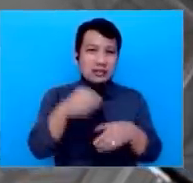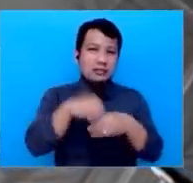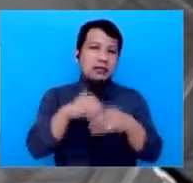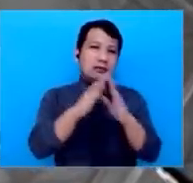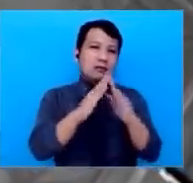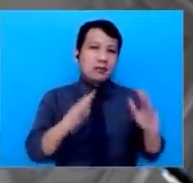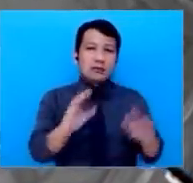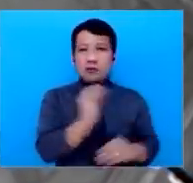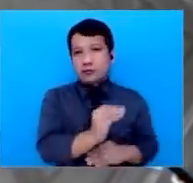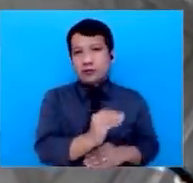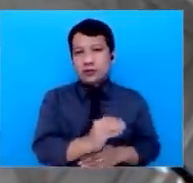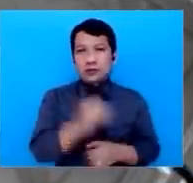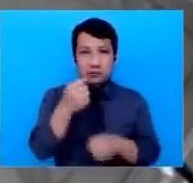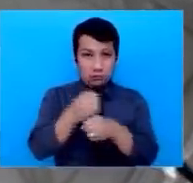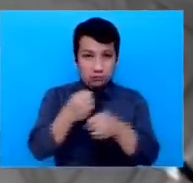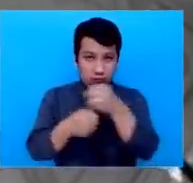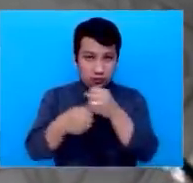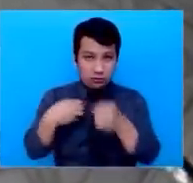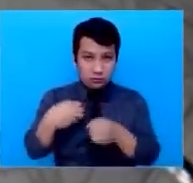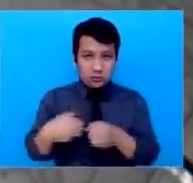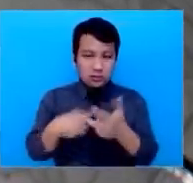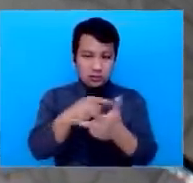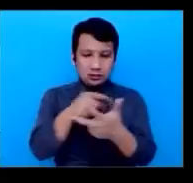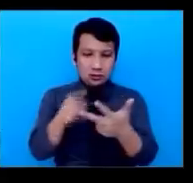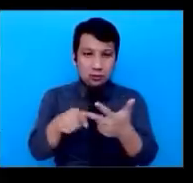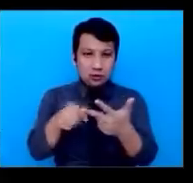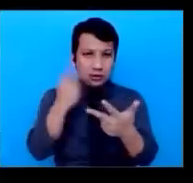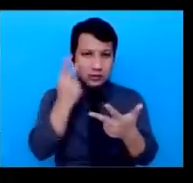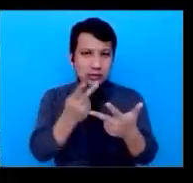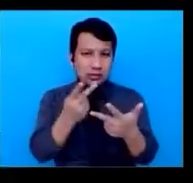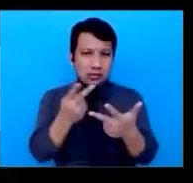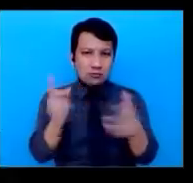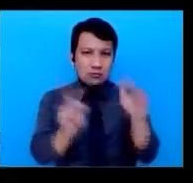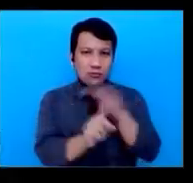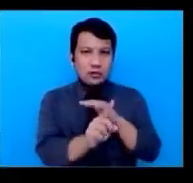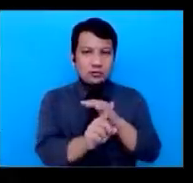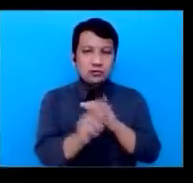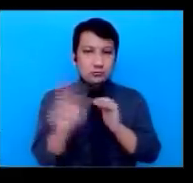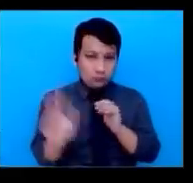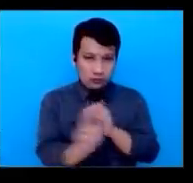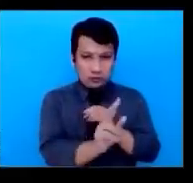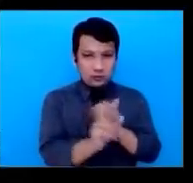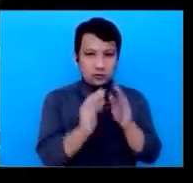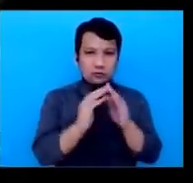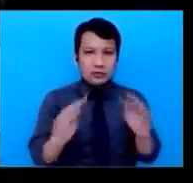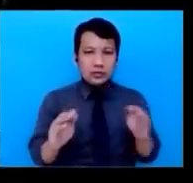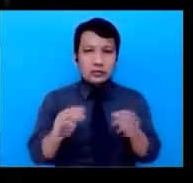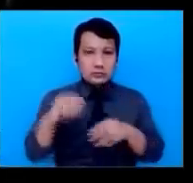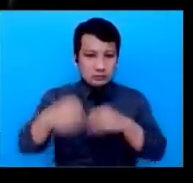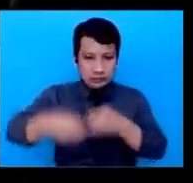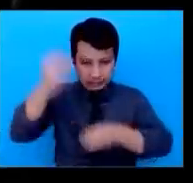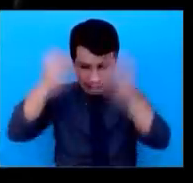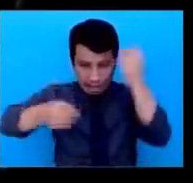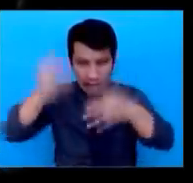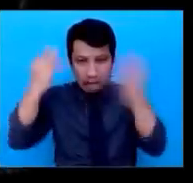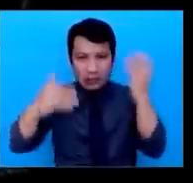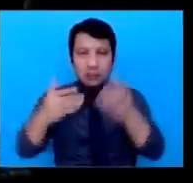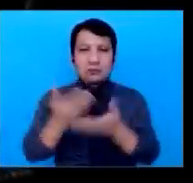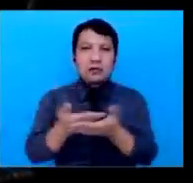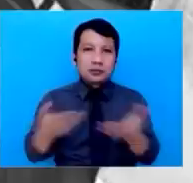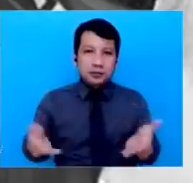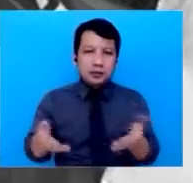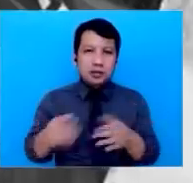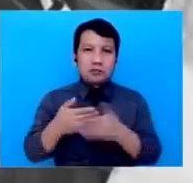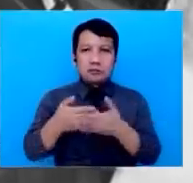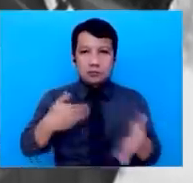Cotabato Police, tatlong inihinalang suspect ang pumasok sa bahay ng pamilya at naghalungkat ng mga gamit bago